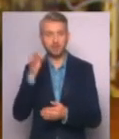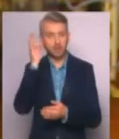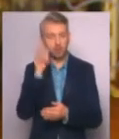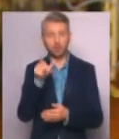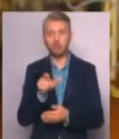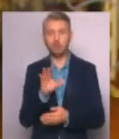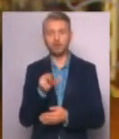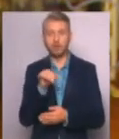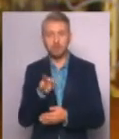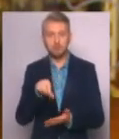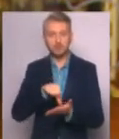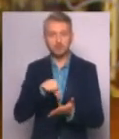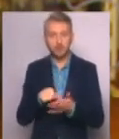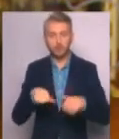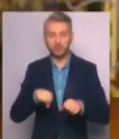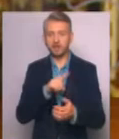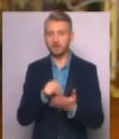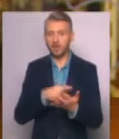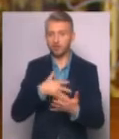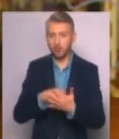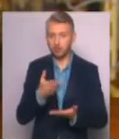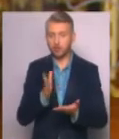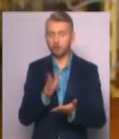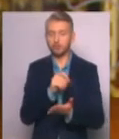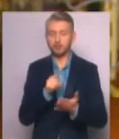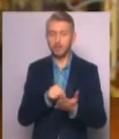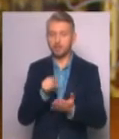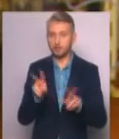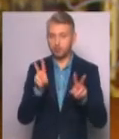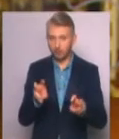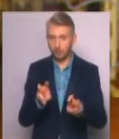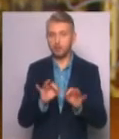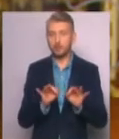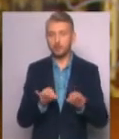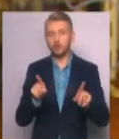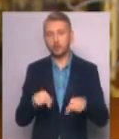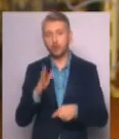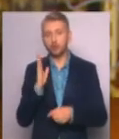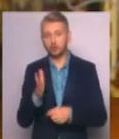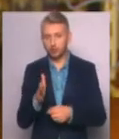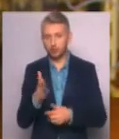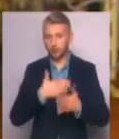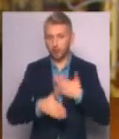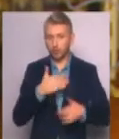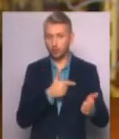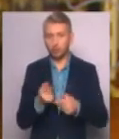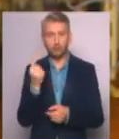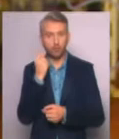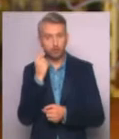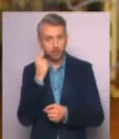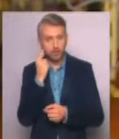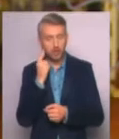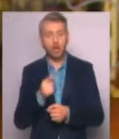Вадим є представником комісії з питань власності. Тож, якщо будуть запитання на цю тему, ми, звичайно, також будемо раді і готові їх почути.